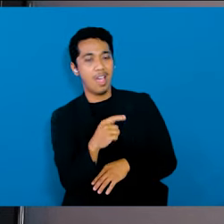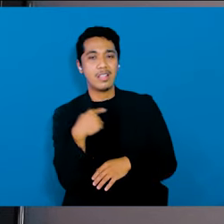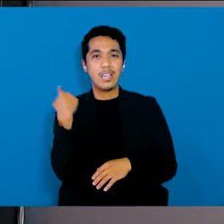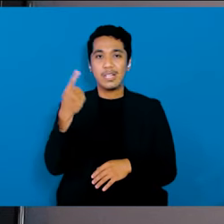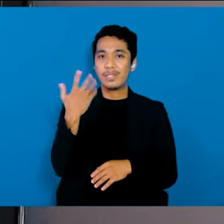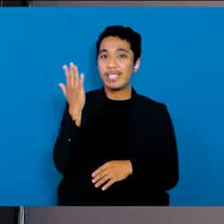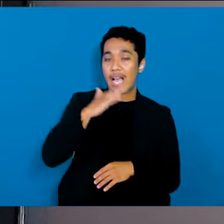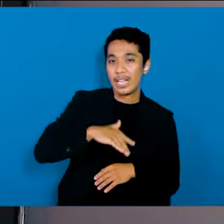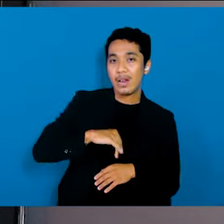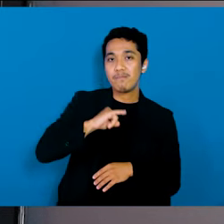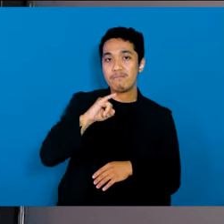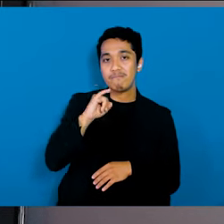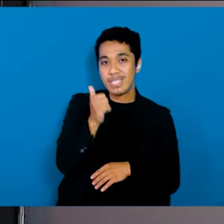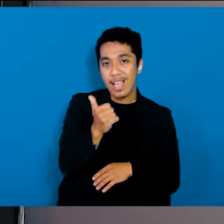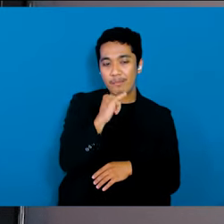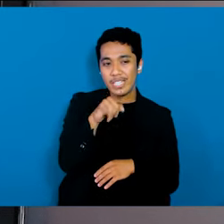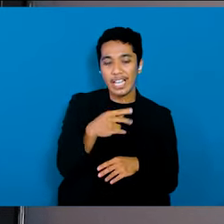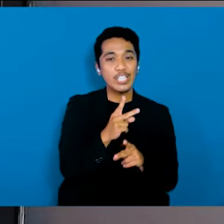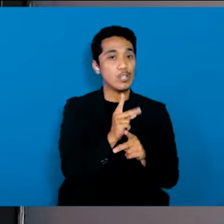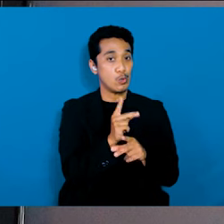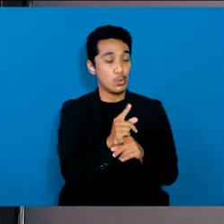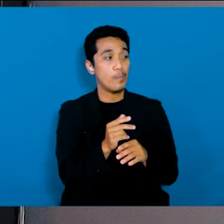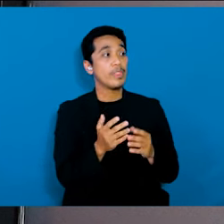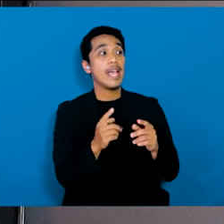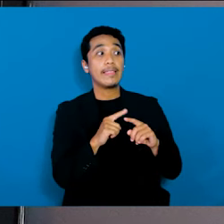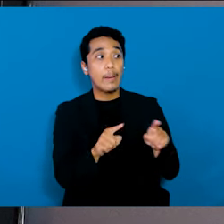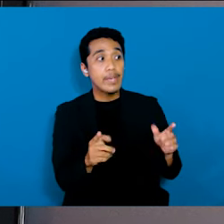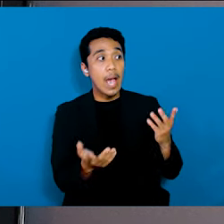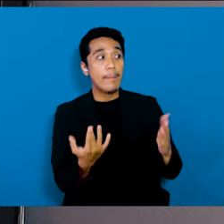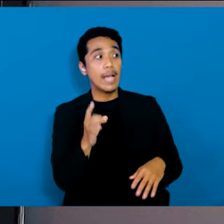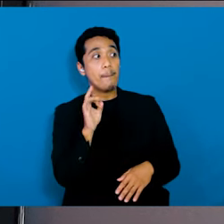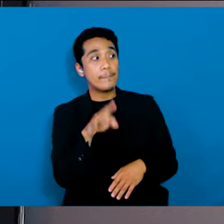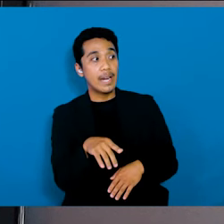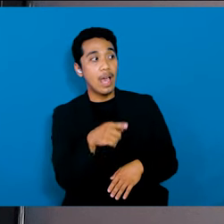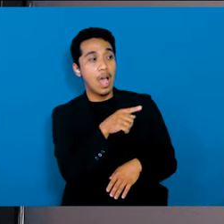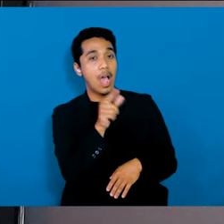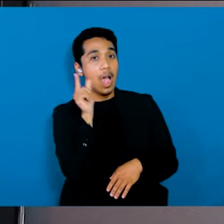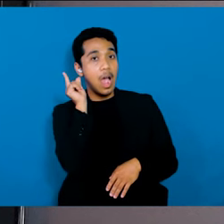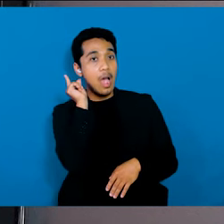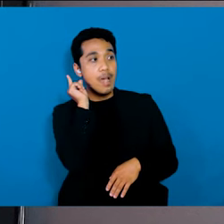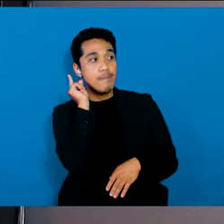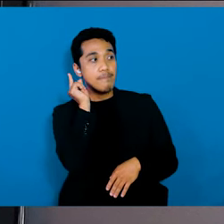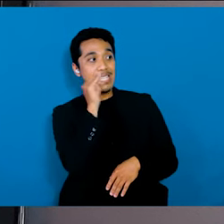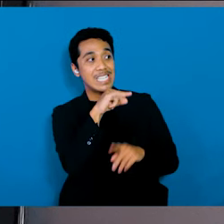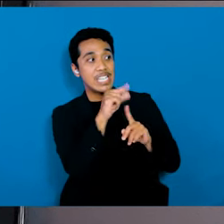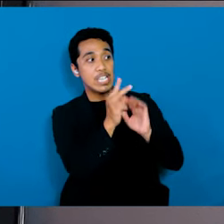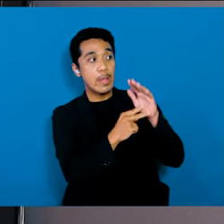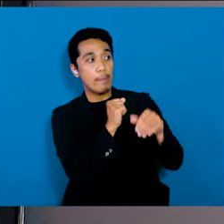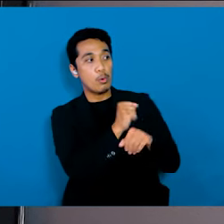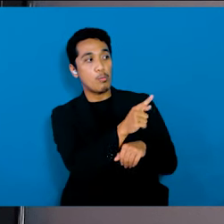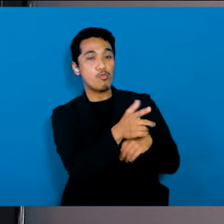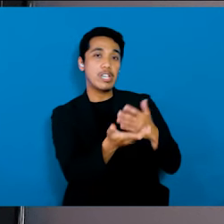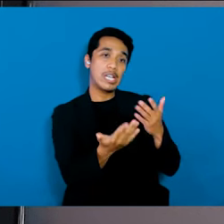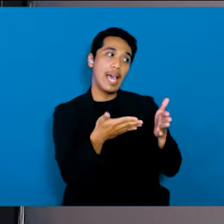dalam keseharian pun bisa menjadi seorang guru. Tapi pernah nggak mengalami ini Mbak Ipung, apa